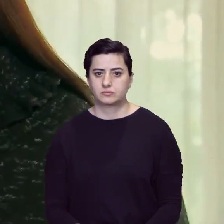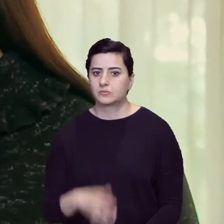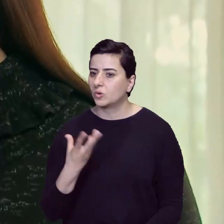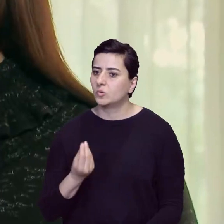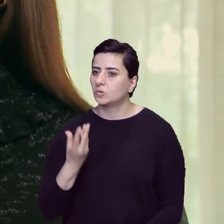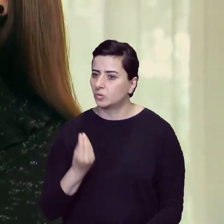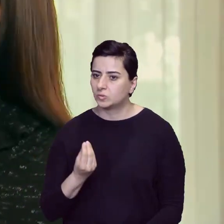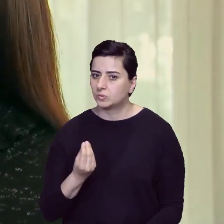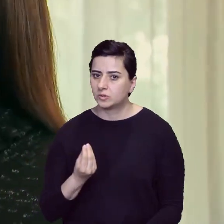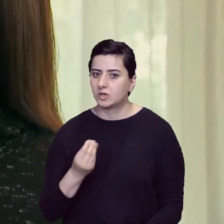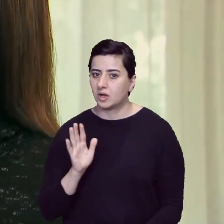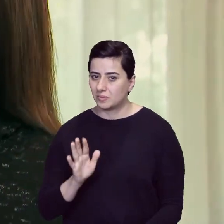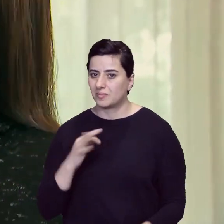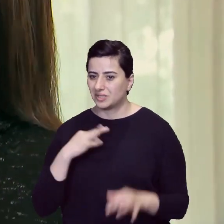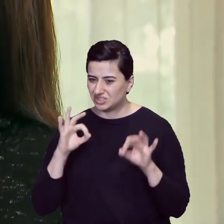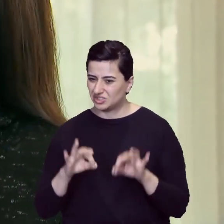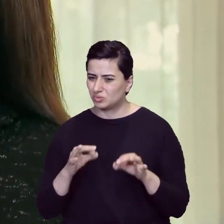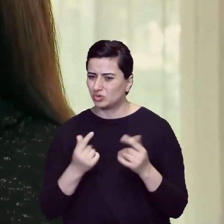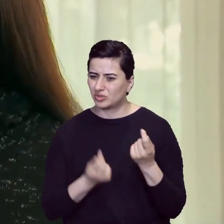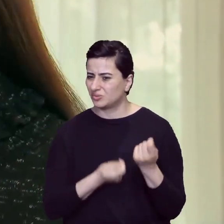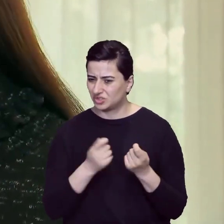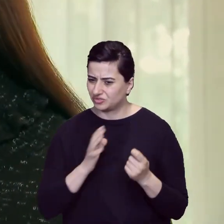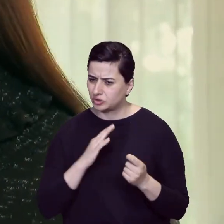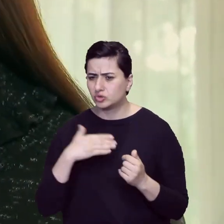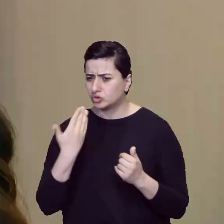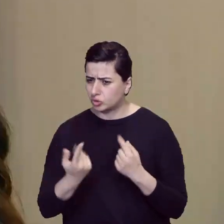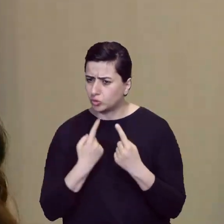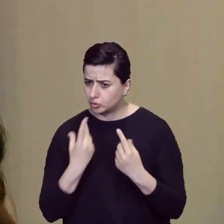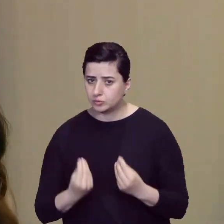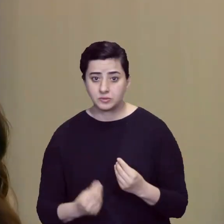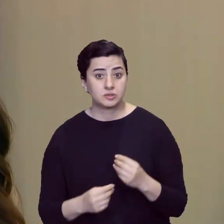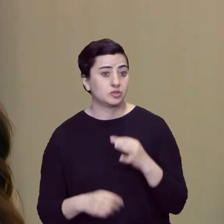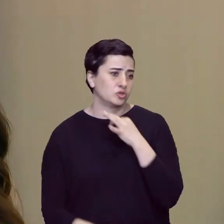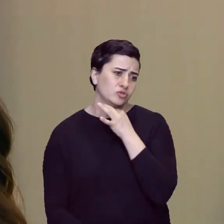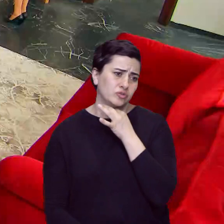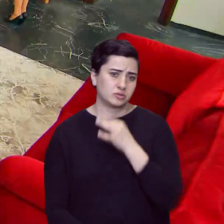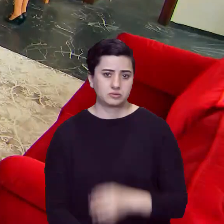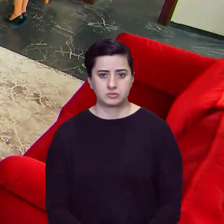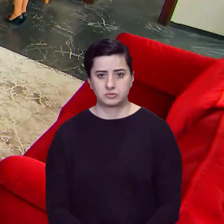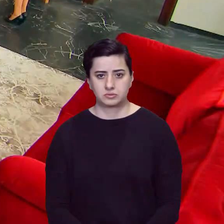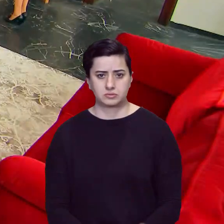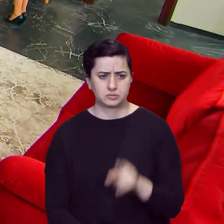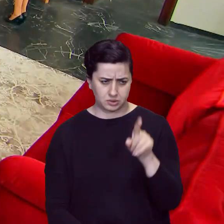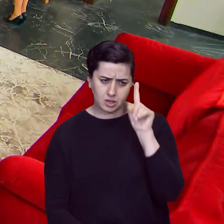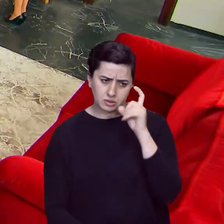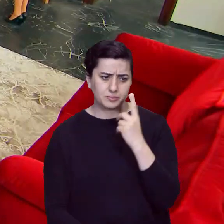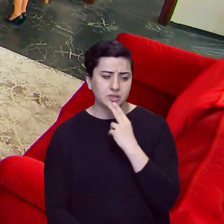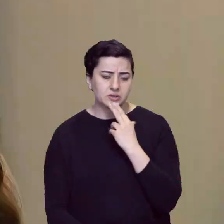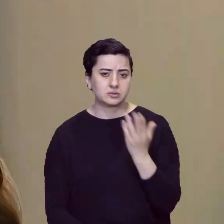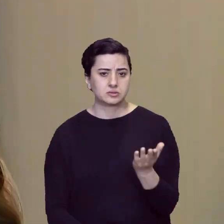Olur tabii Ayşe'cim ama benim şimdi küçük bir işim var. Sonra konuşsak. Zehra lütfen. Sen zeki bir